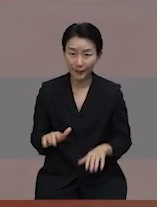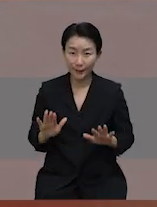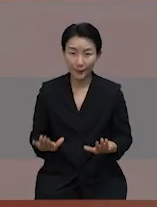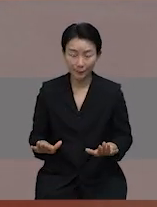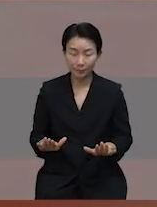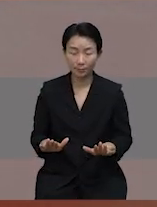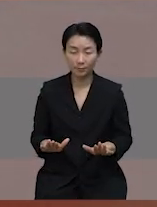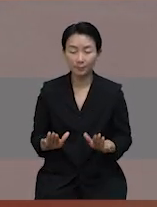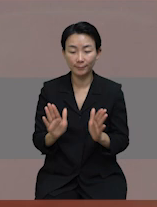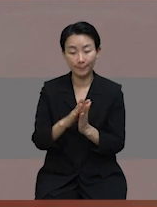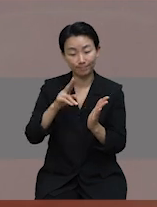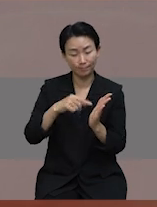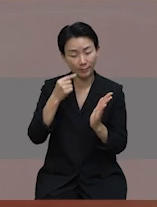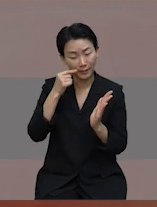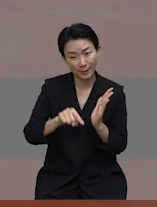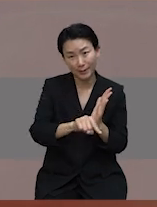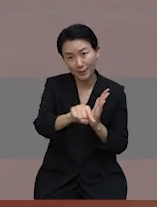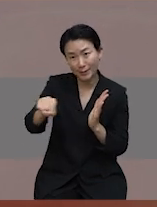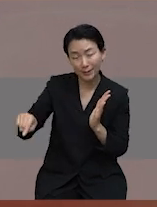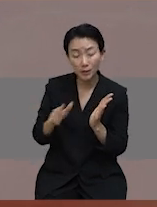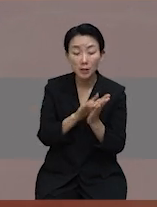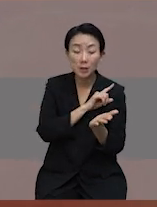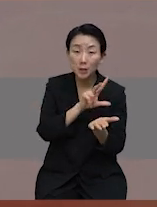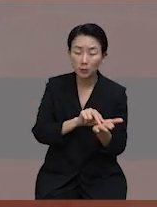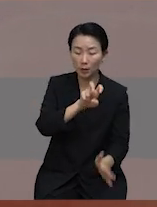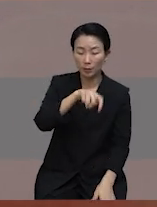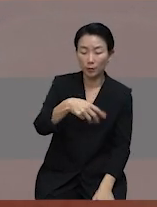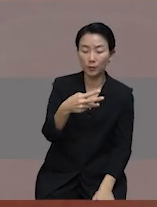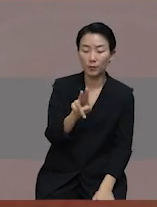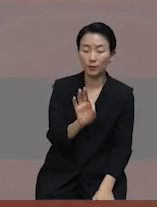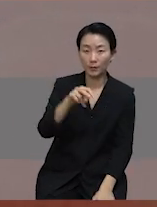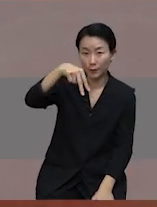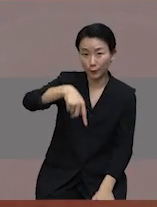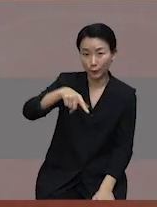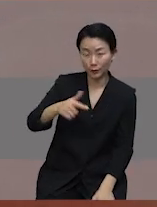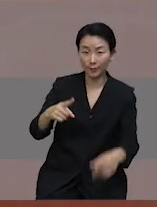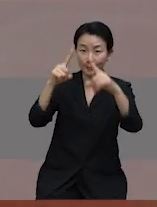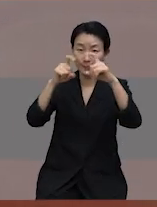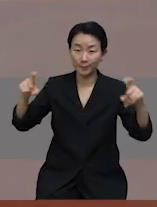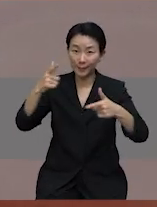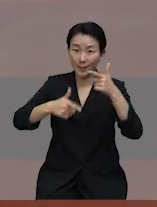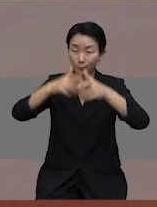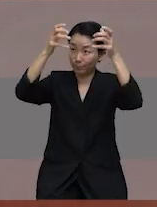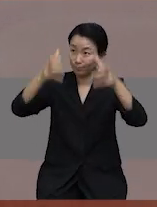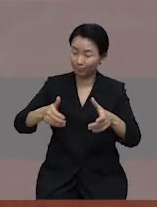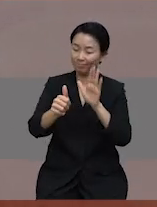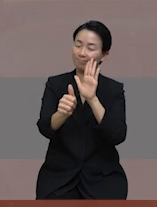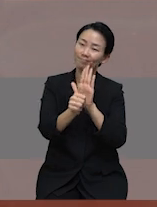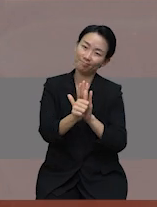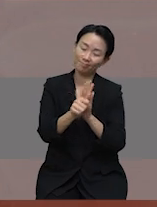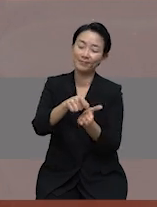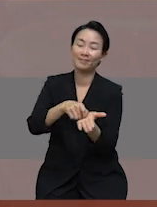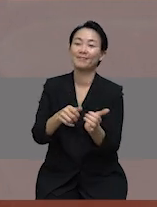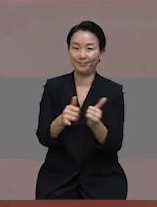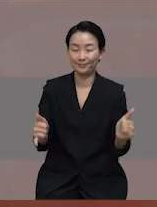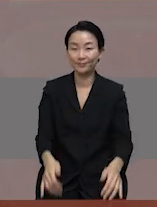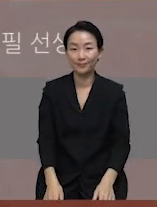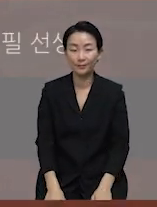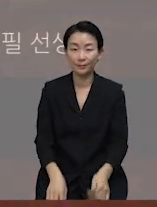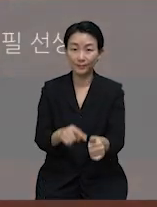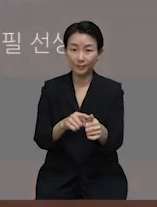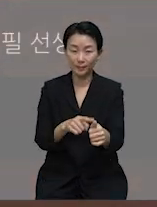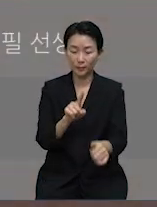분으로 오늘날까지도 많은 사람들에게 읽히고 있는 무량수전 베을림 기둥의 기대서서의 저자이기도